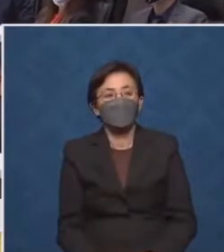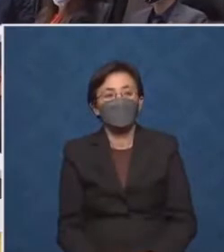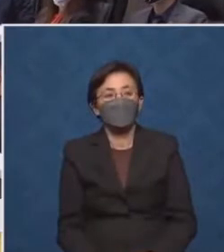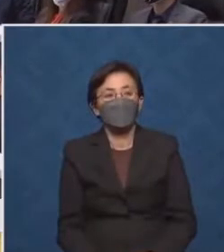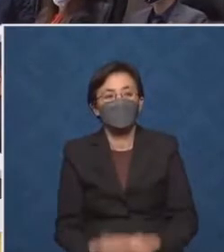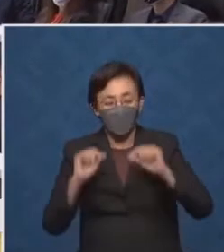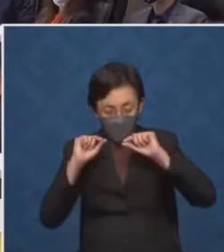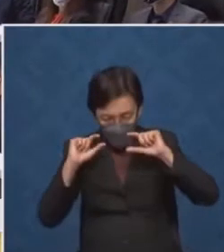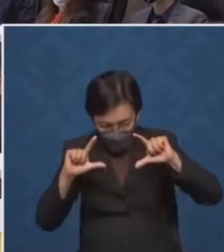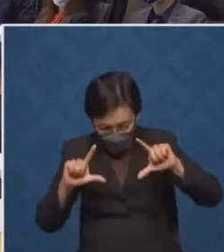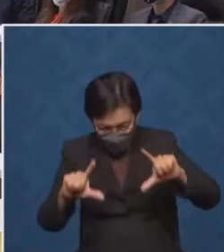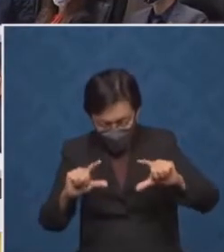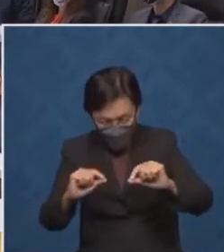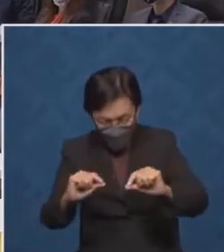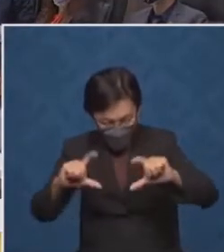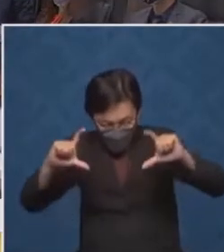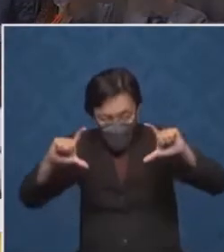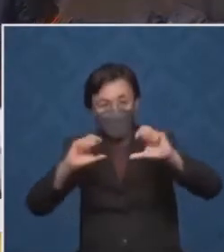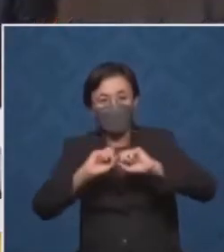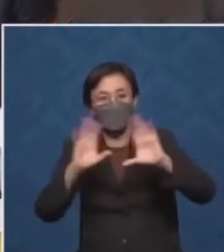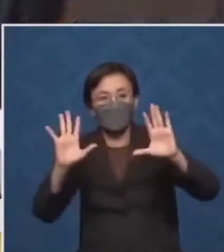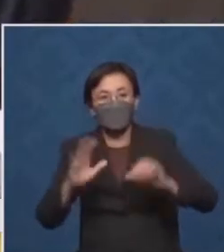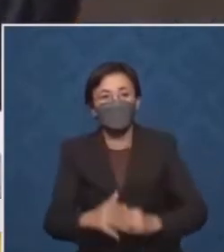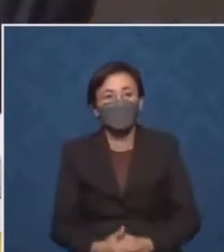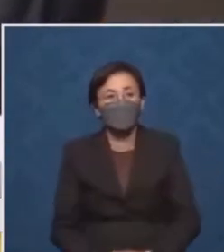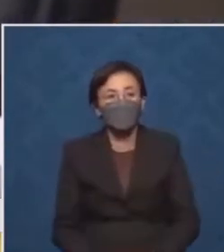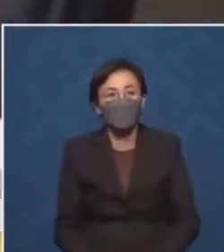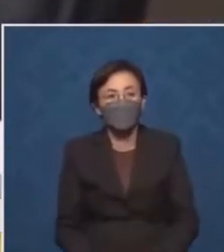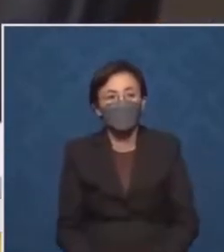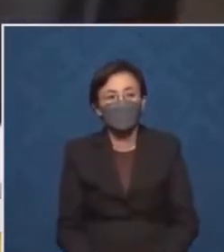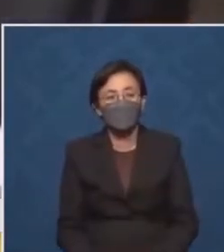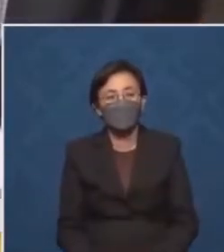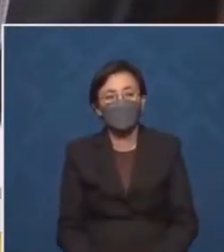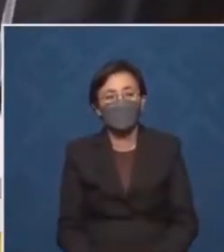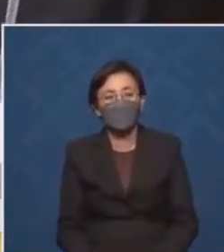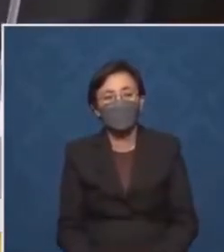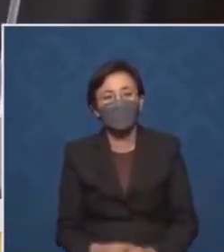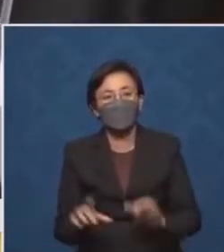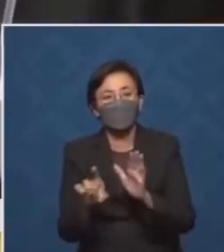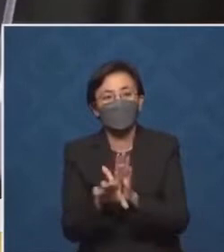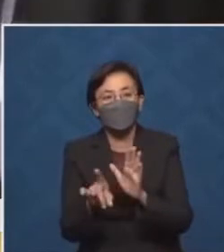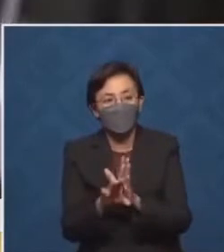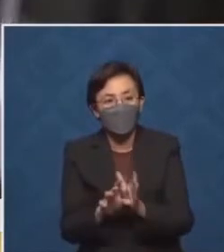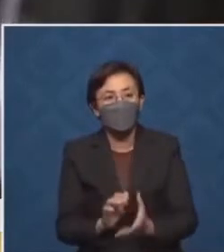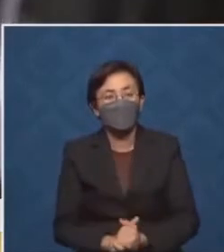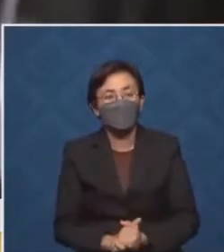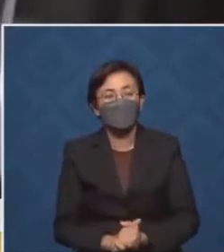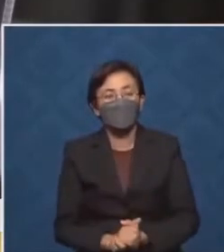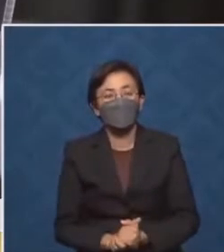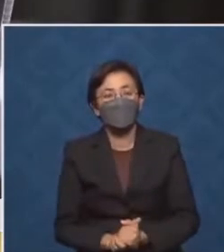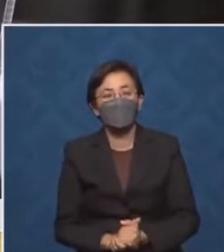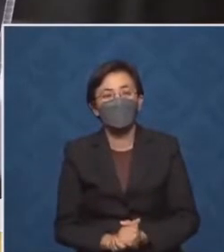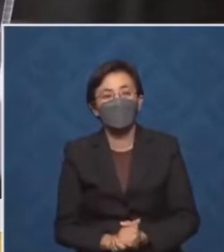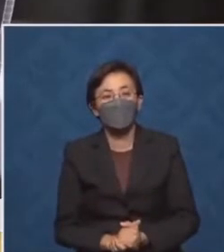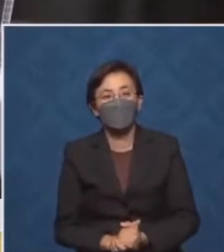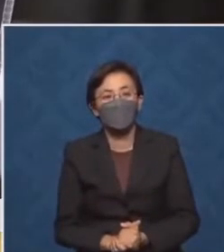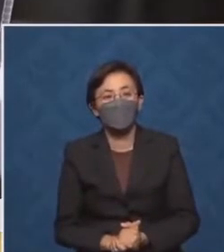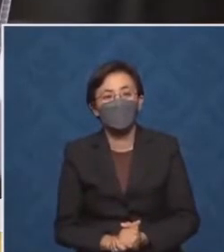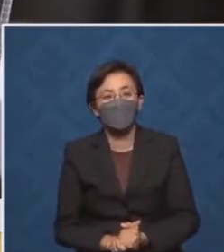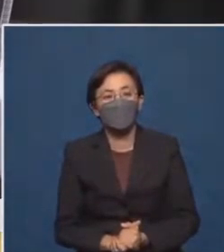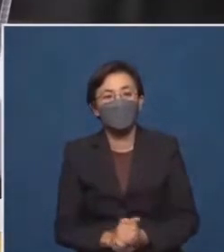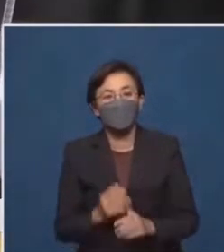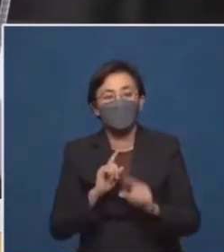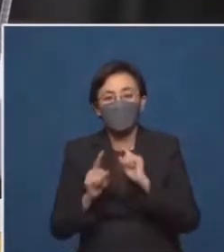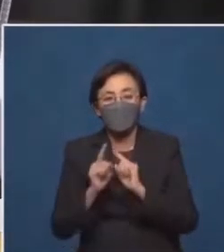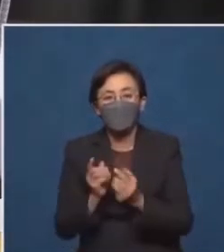ซูมใหเหนครับสุดท้ายบอกว่าขอไปจบที่โคแค ขอให้